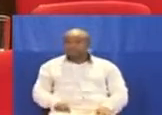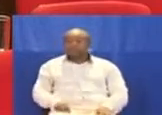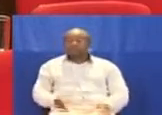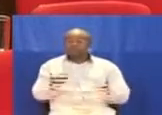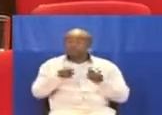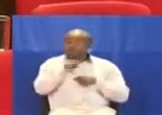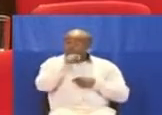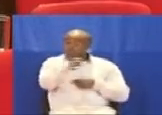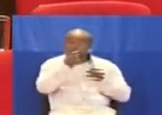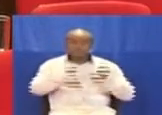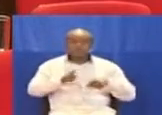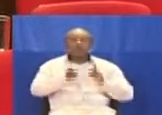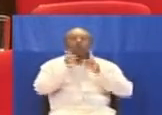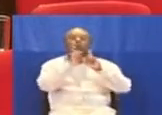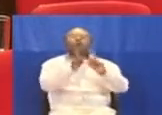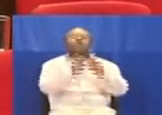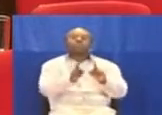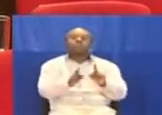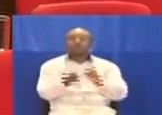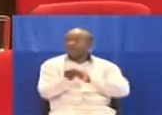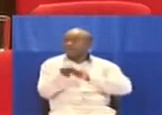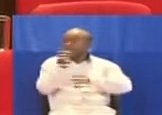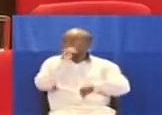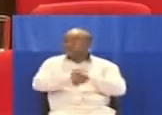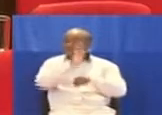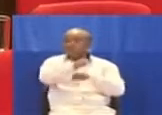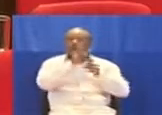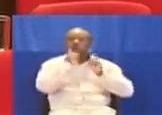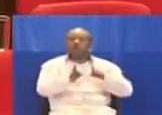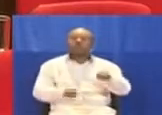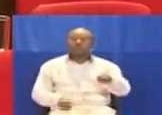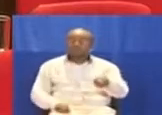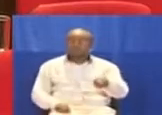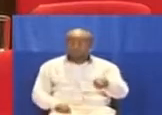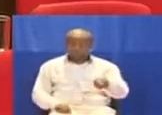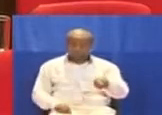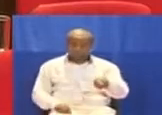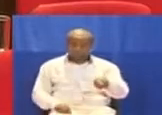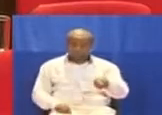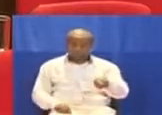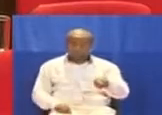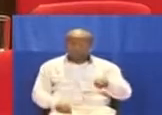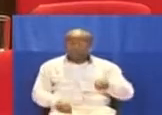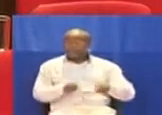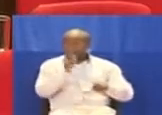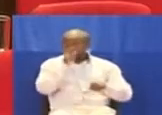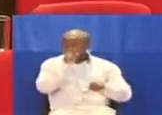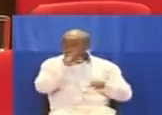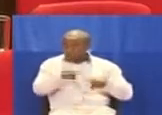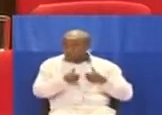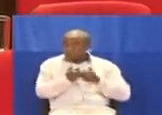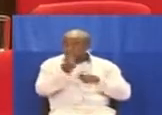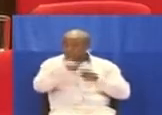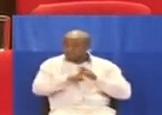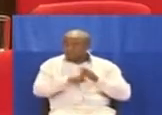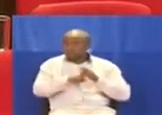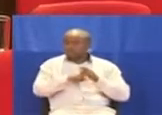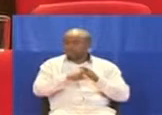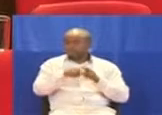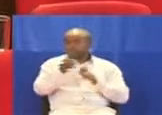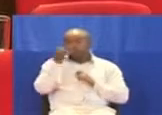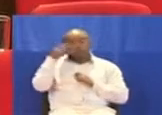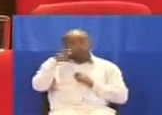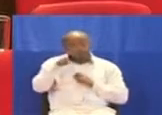mwalimu kwa fani yako, wewe ni mwalimu tunafahamu, lakini umekuwa mwalimu katika kadhia ambayo